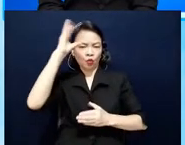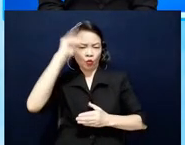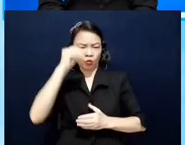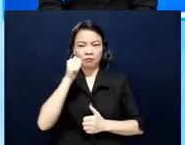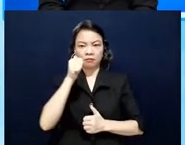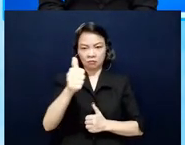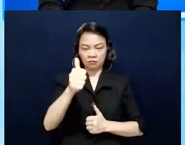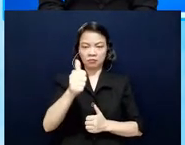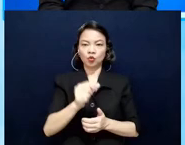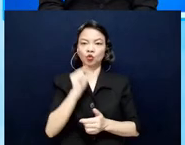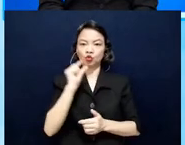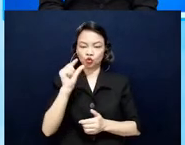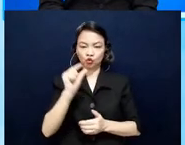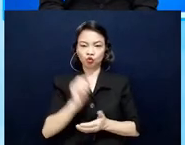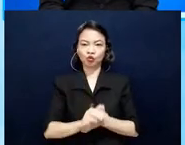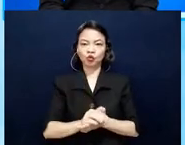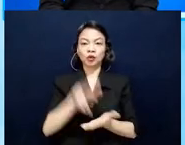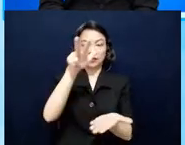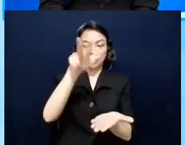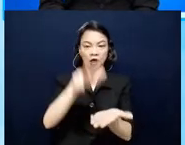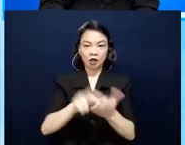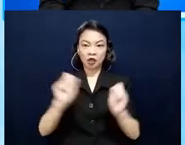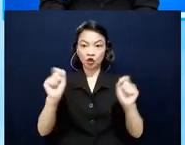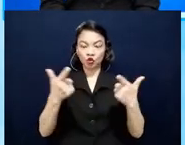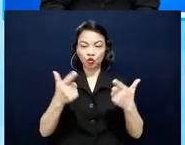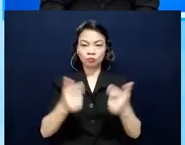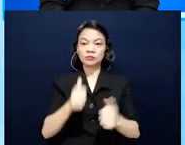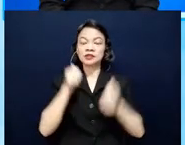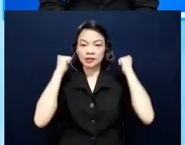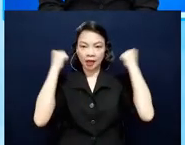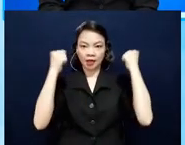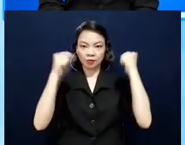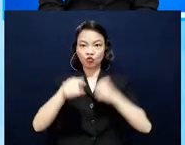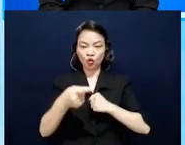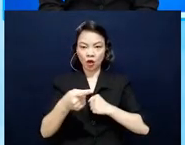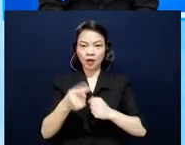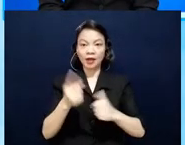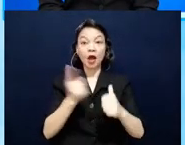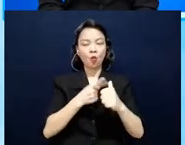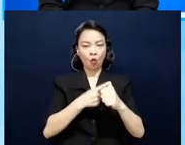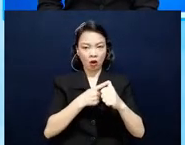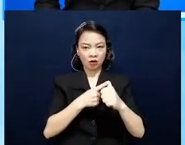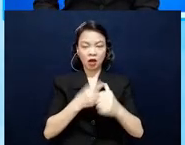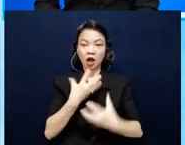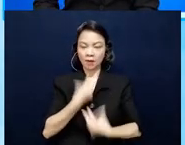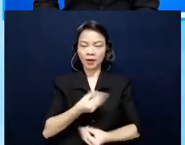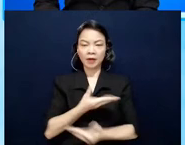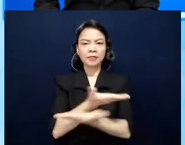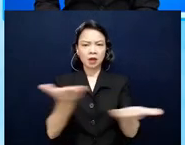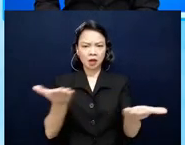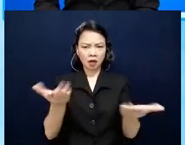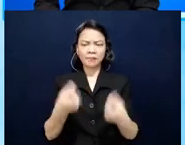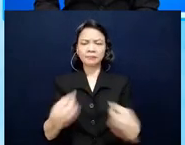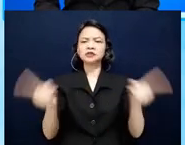menerapkan perilaku hidup sehat sejak dini. Dan mereka kita harapkan tentu juga menjadi